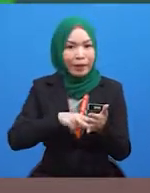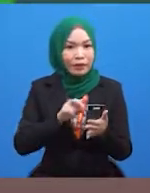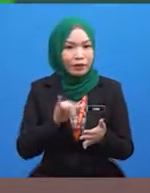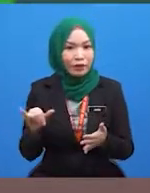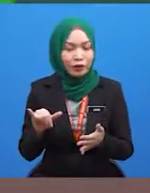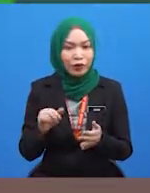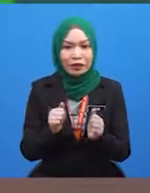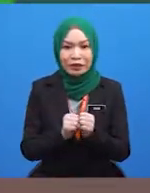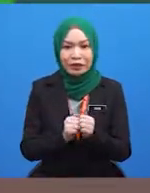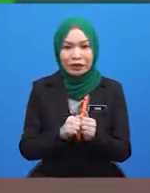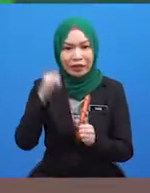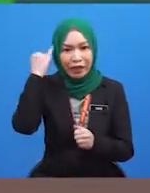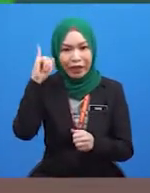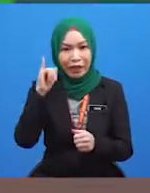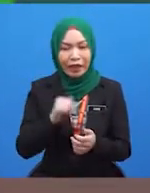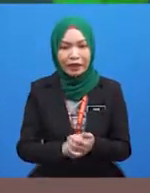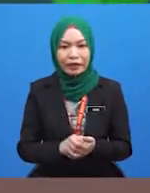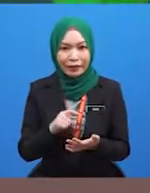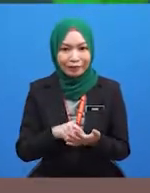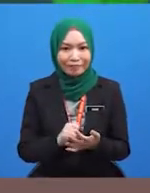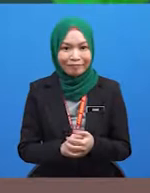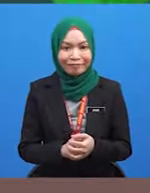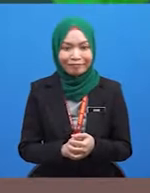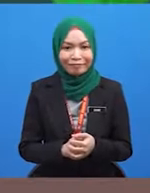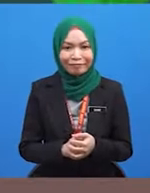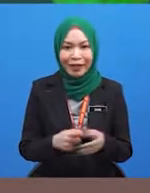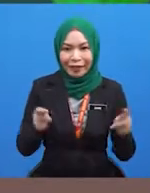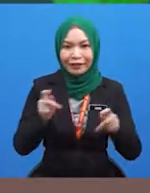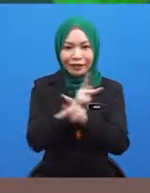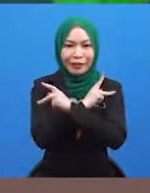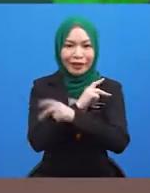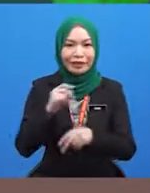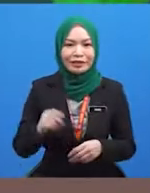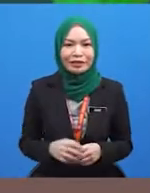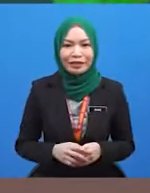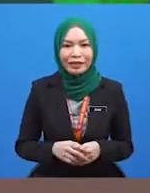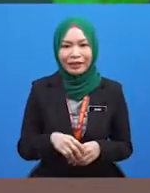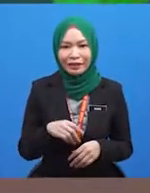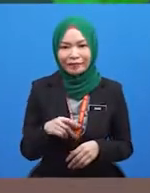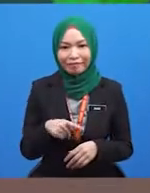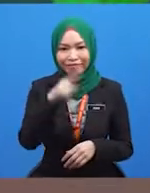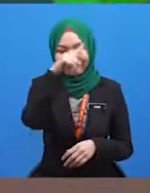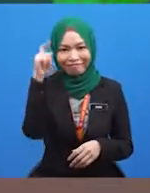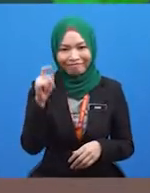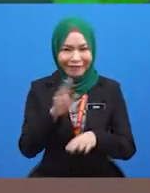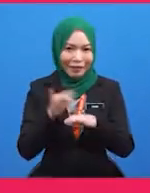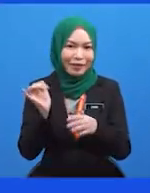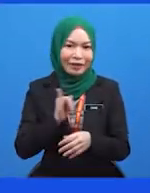dimaksudkan dengan idea perniagaan? Terima kasih Cecilia kerana menjemput saya.